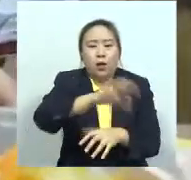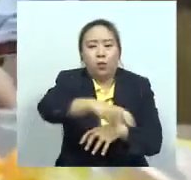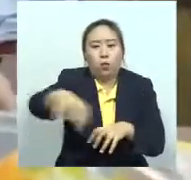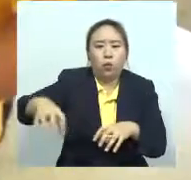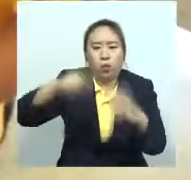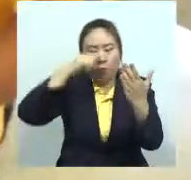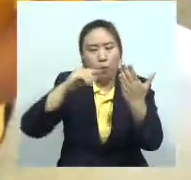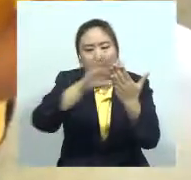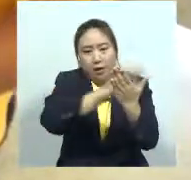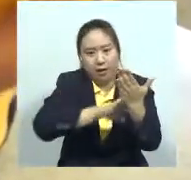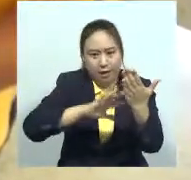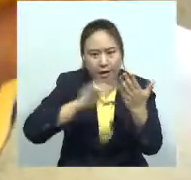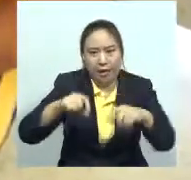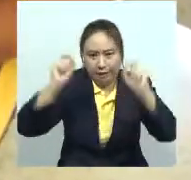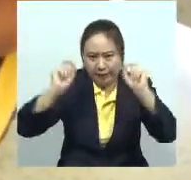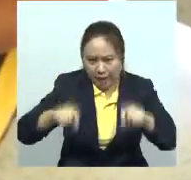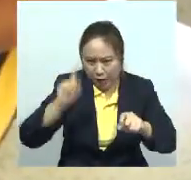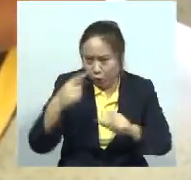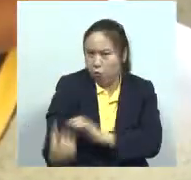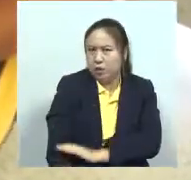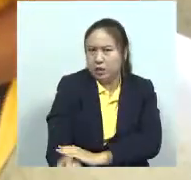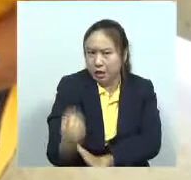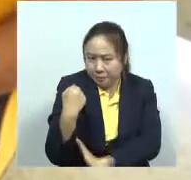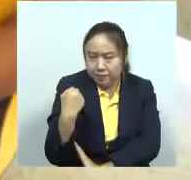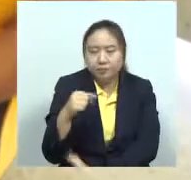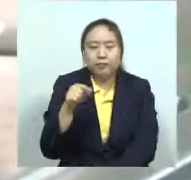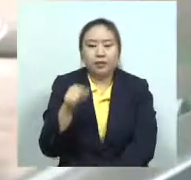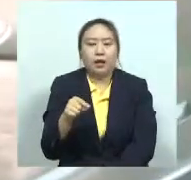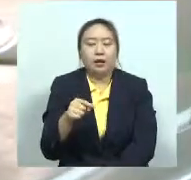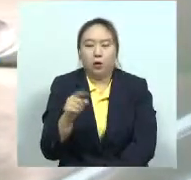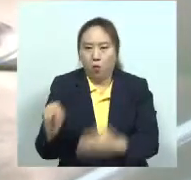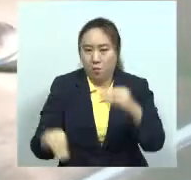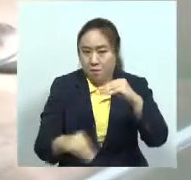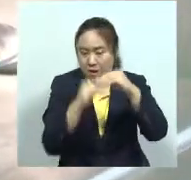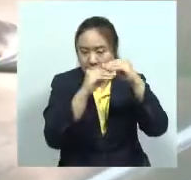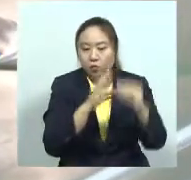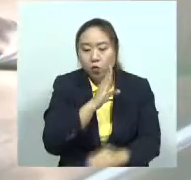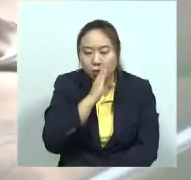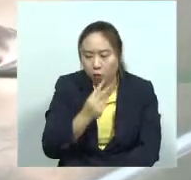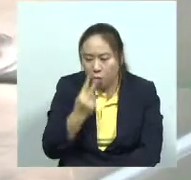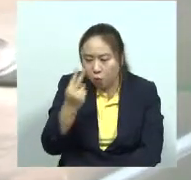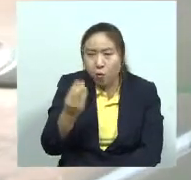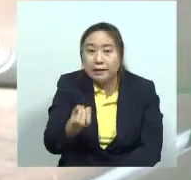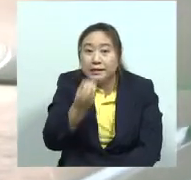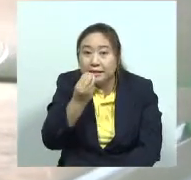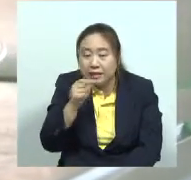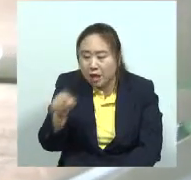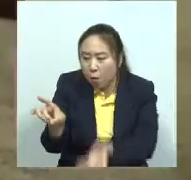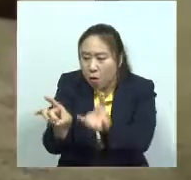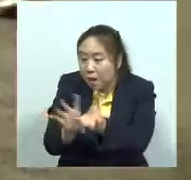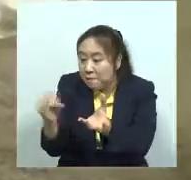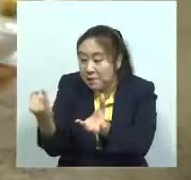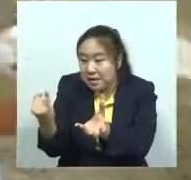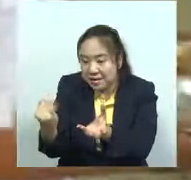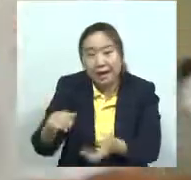เทศให้เข้มงวดสัญญาโดยเพิ่มเงื่อนไขการยกเลิกสัญญาหากตรวจสอบพบว่าคุณภาพอาหารไม่ดี